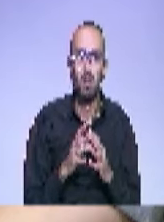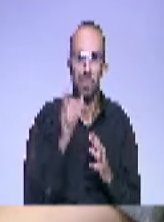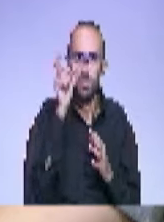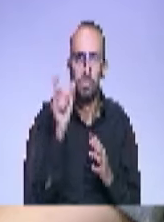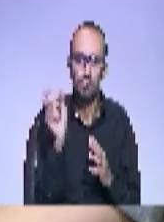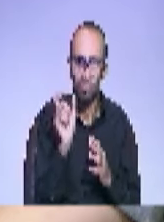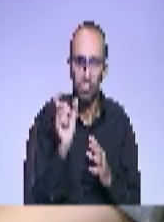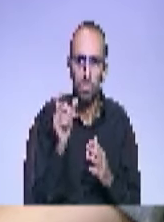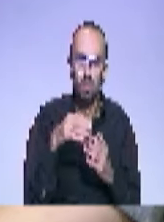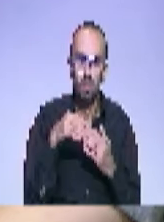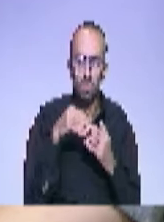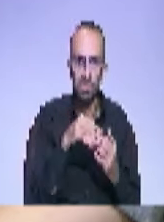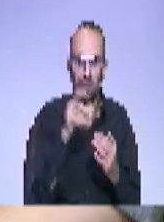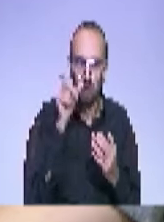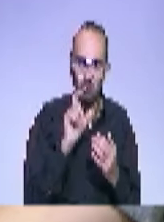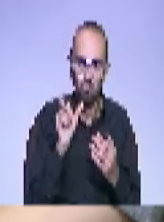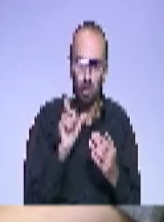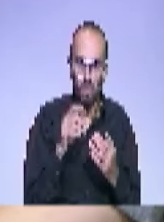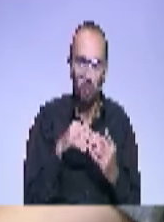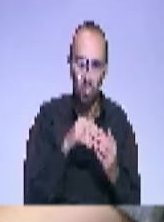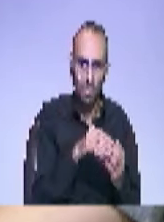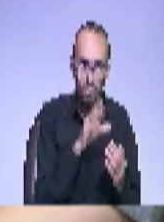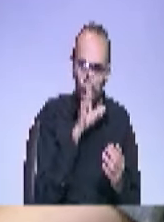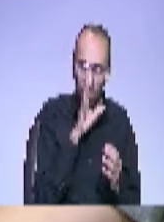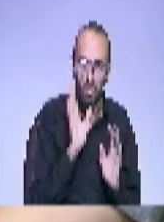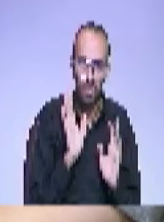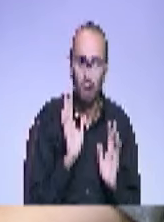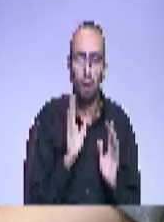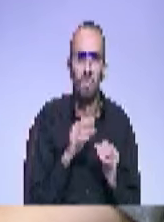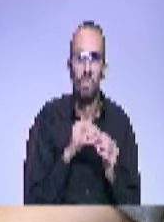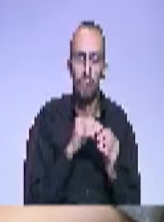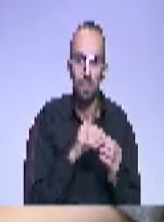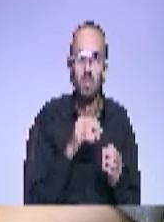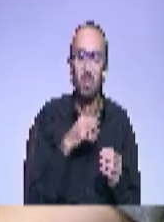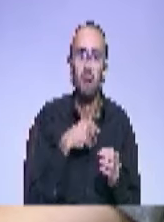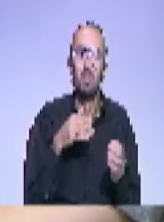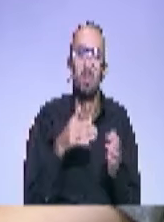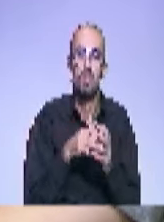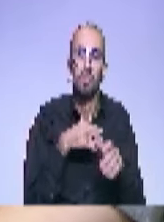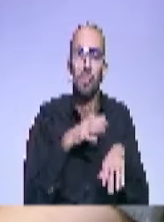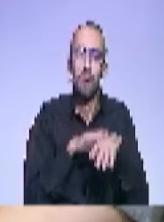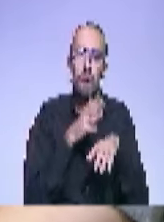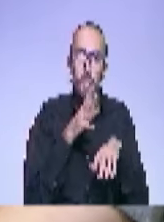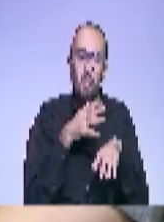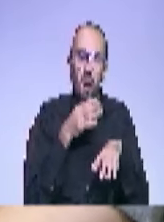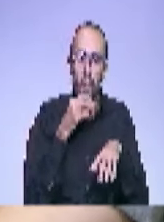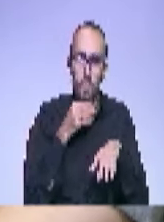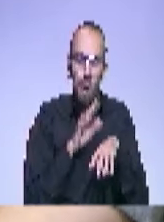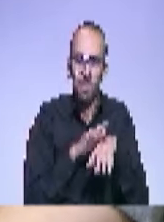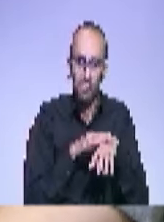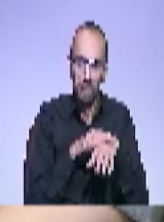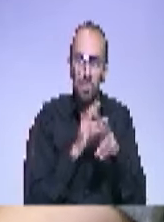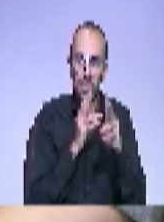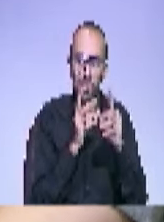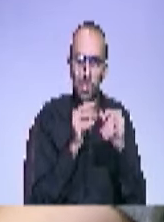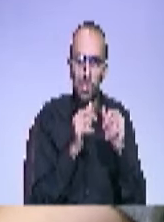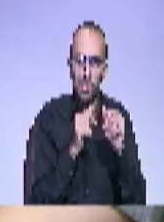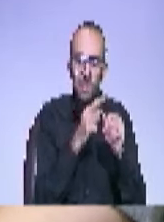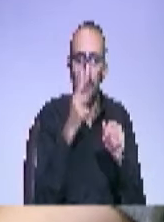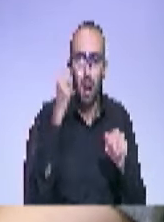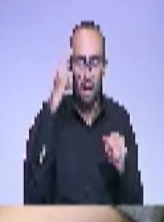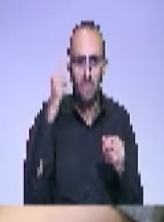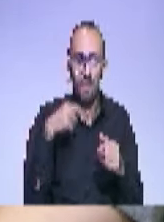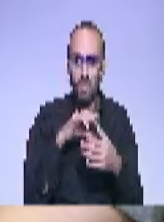مسلم الصراحه البني ادم اللي وصلني مسلم يعني. فلما وصلت البيت قلت لبابايا وكده، هو جه في ان سبت البيت